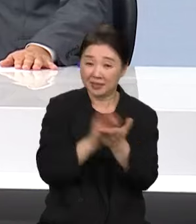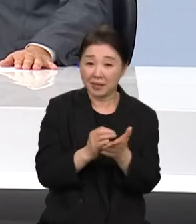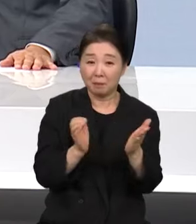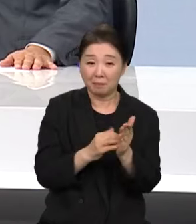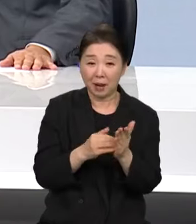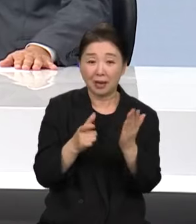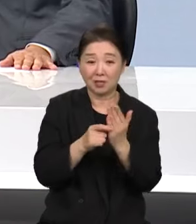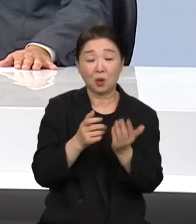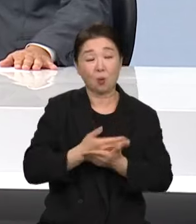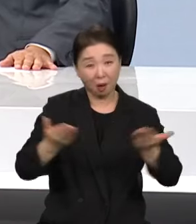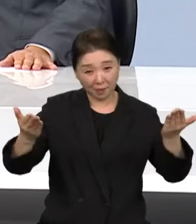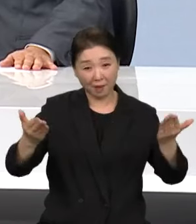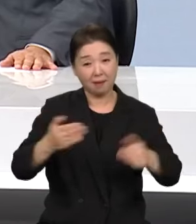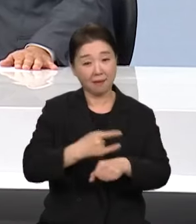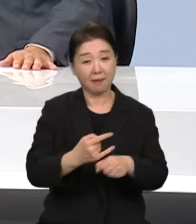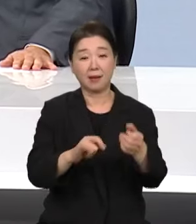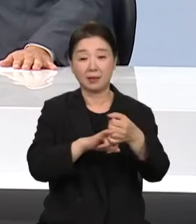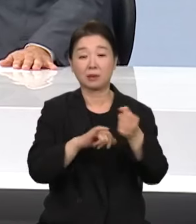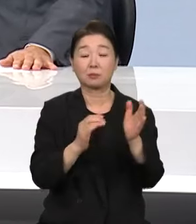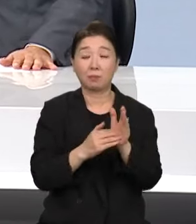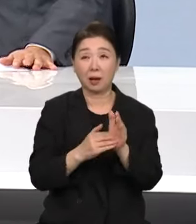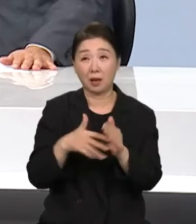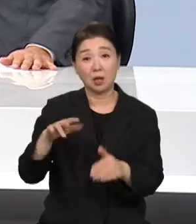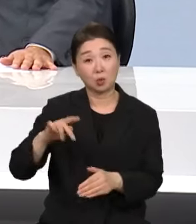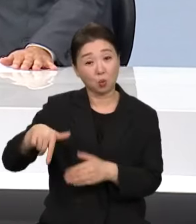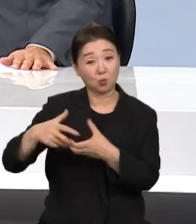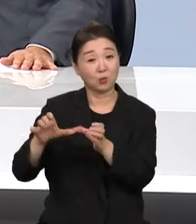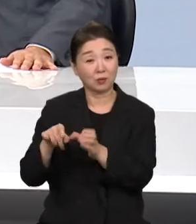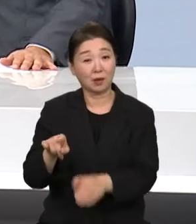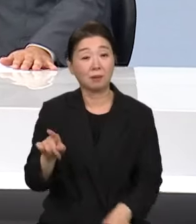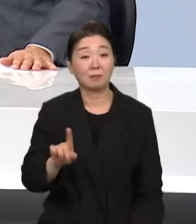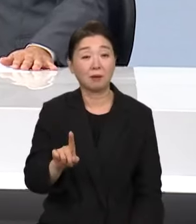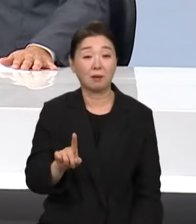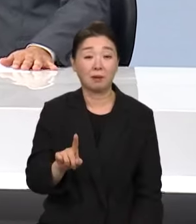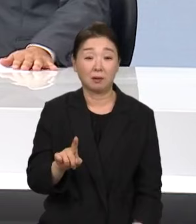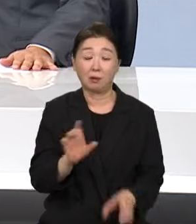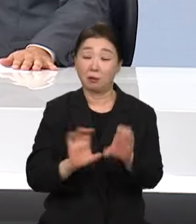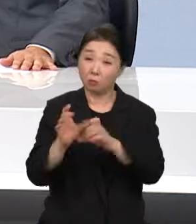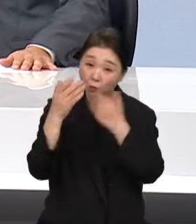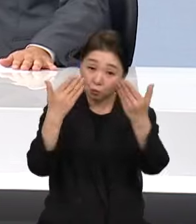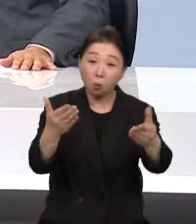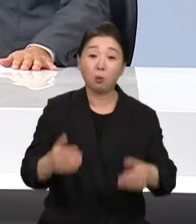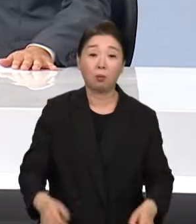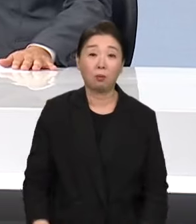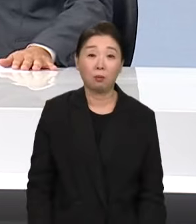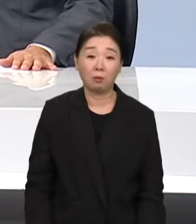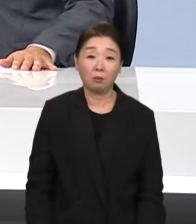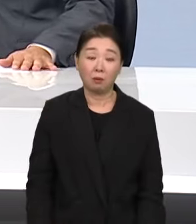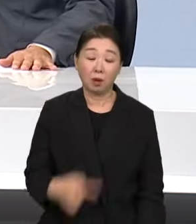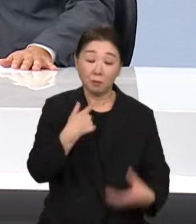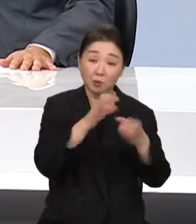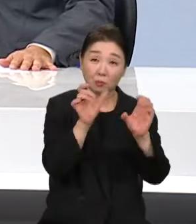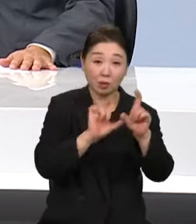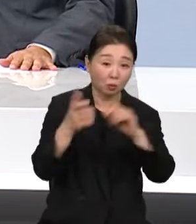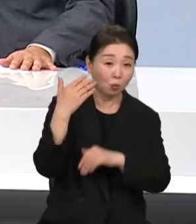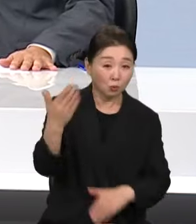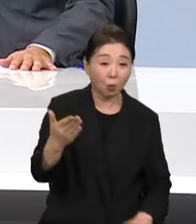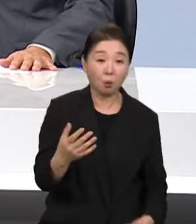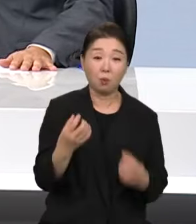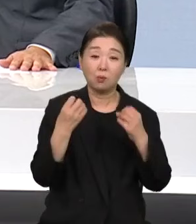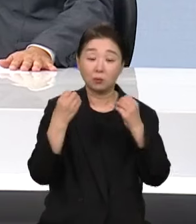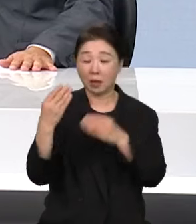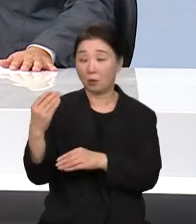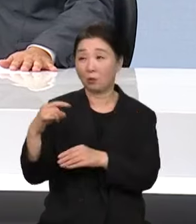오늘도 재 강조를 했고요 자 그러자 이제 조국 혁신당 측에서는 더 주겠다 민주당보다 더 주겠다는 얘기를 했습니다 뭐 신재생